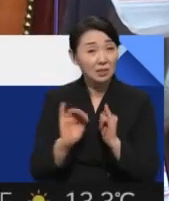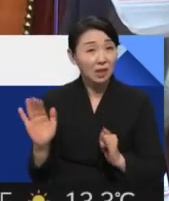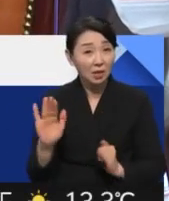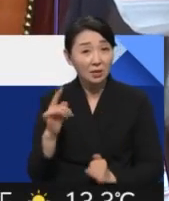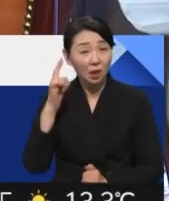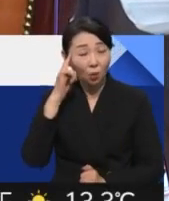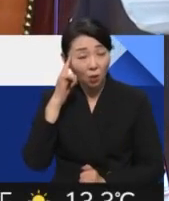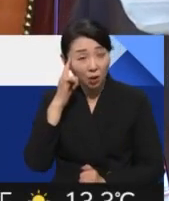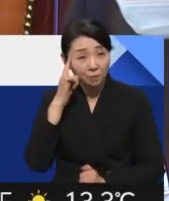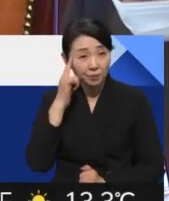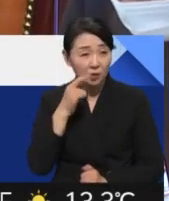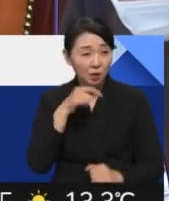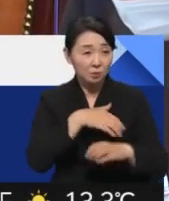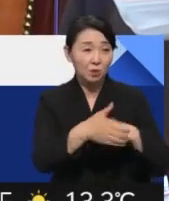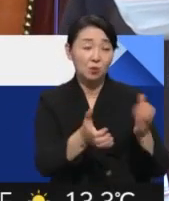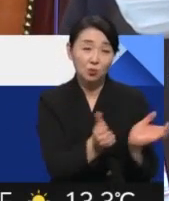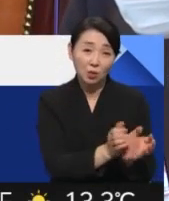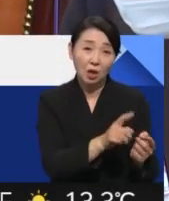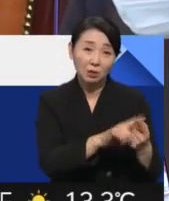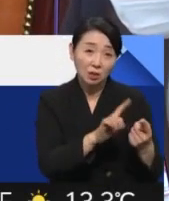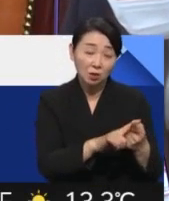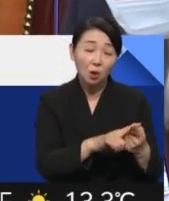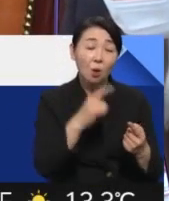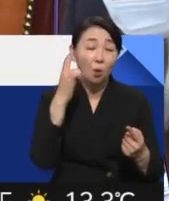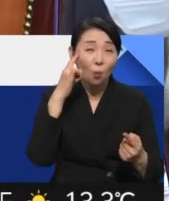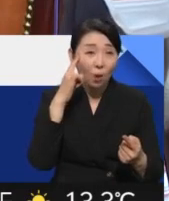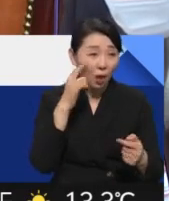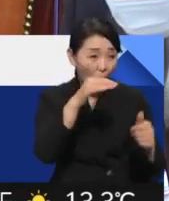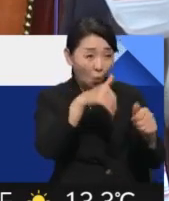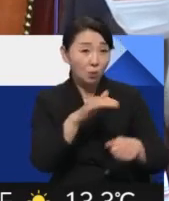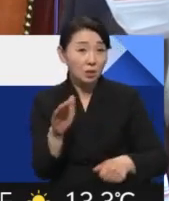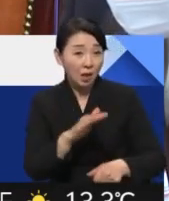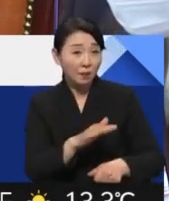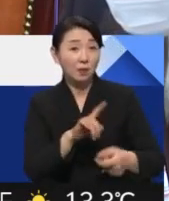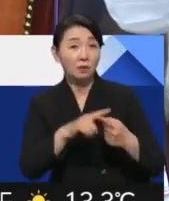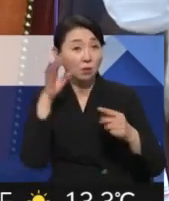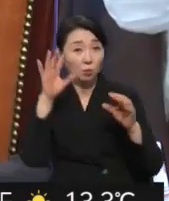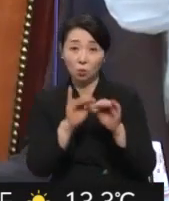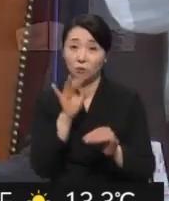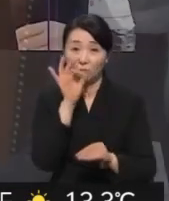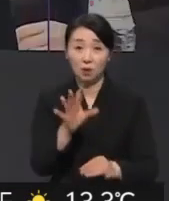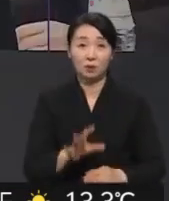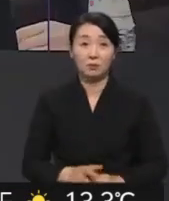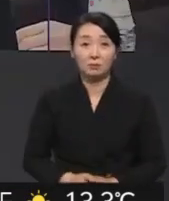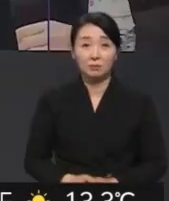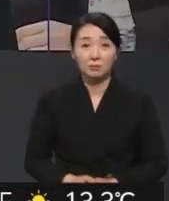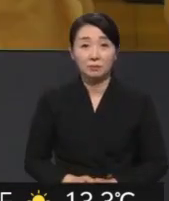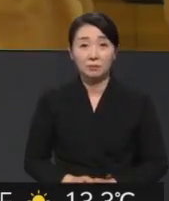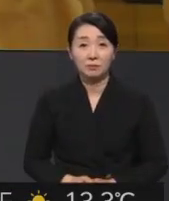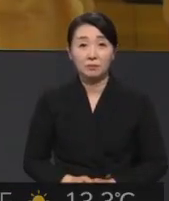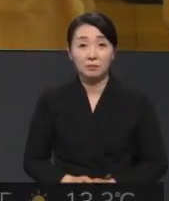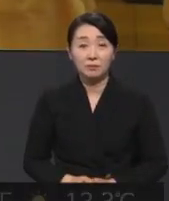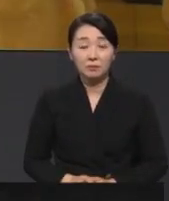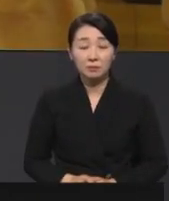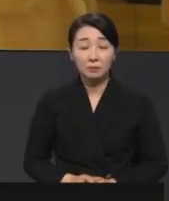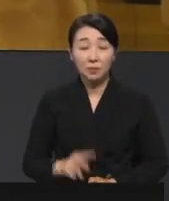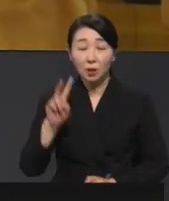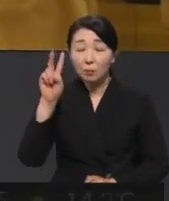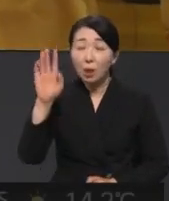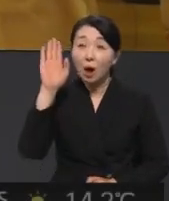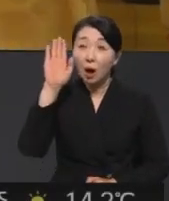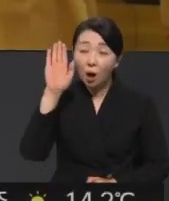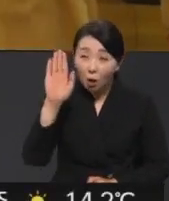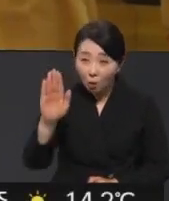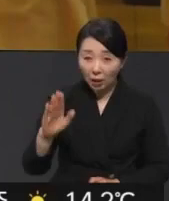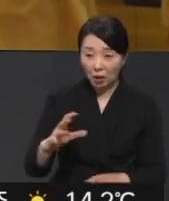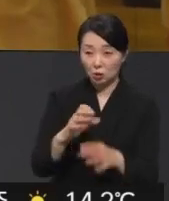야당이 일방적으로 기정사실화시키는 거, 이 부분에서 동의할 수 없습니다. 네, 어떻게 될지는 모레 종합국감을 좀